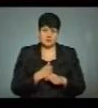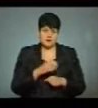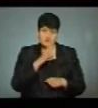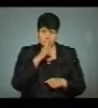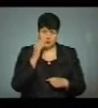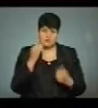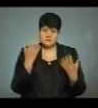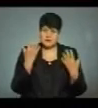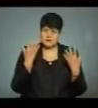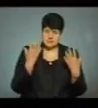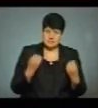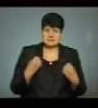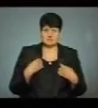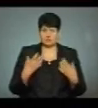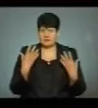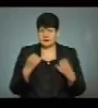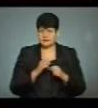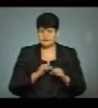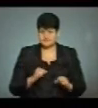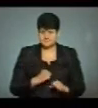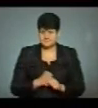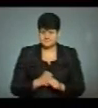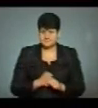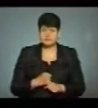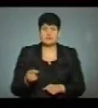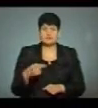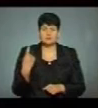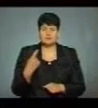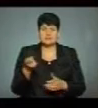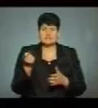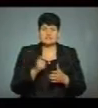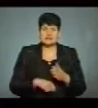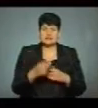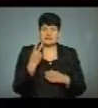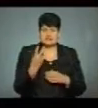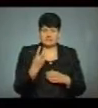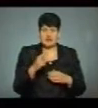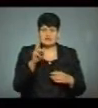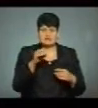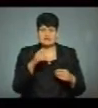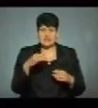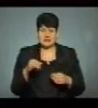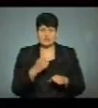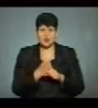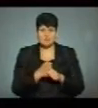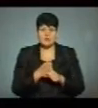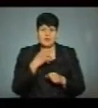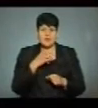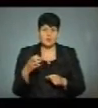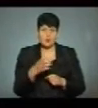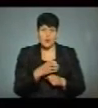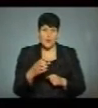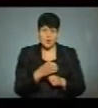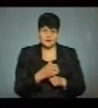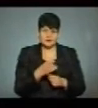у вихідні та святкові дні. На Тернопільщині закрили 2 підпільні цехи з виготовлення алкогольних напоїв. Про